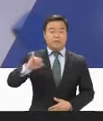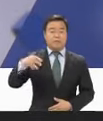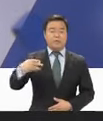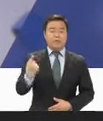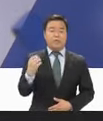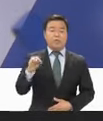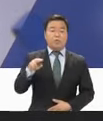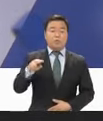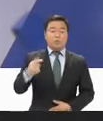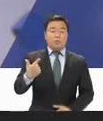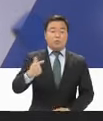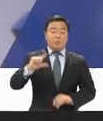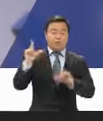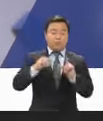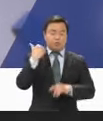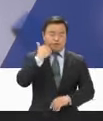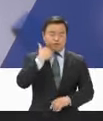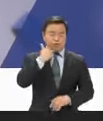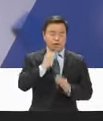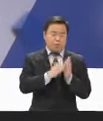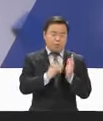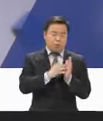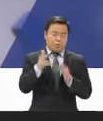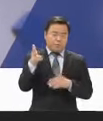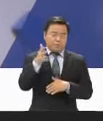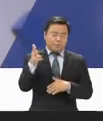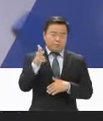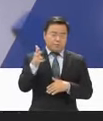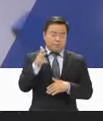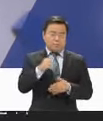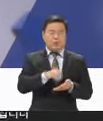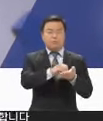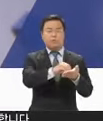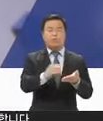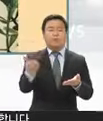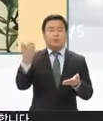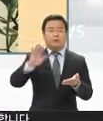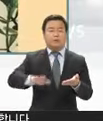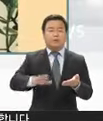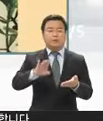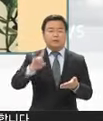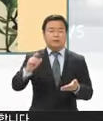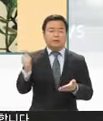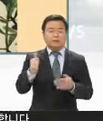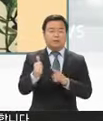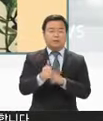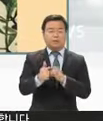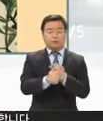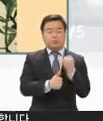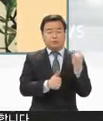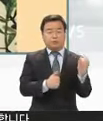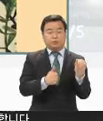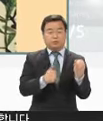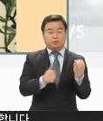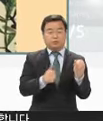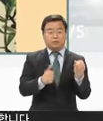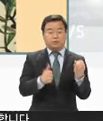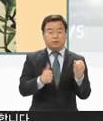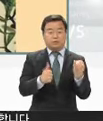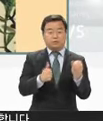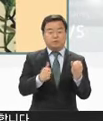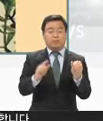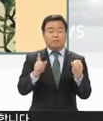누군가 몰래 찍어서 올린 겁니다. 그런데 그 장면이 하필이면 배용준 씨가 박수진 씨 부인하고 신혼 그 저